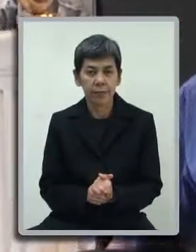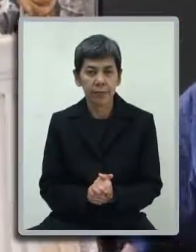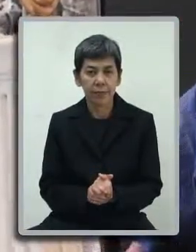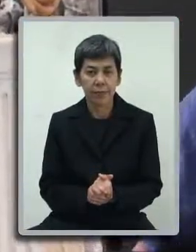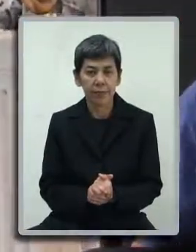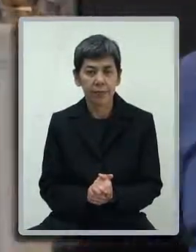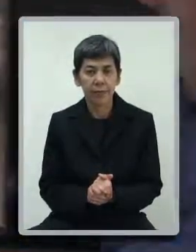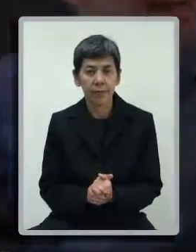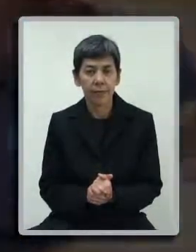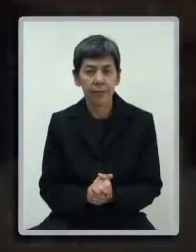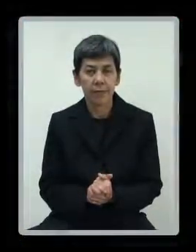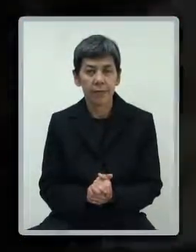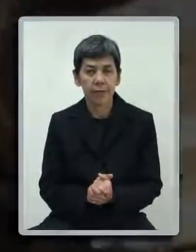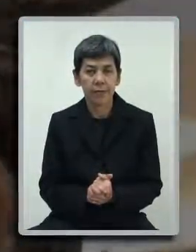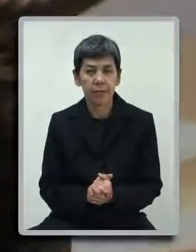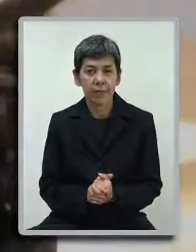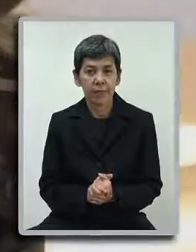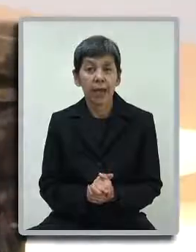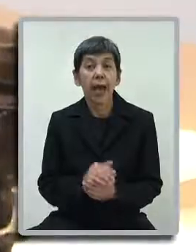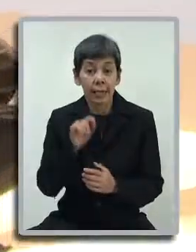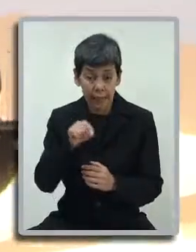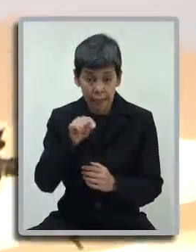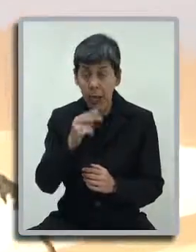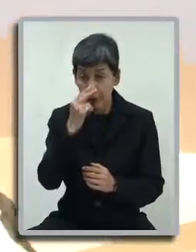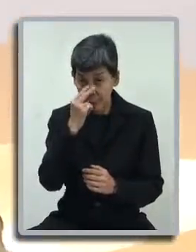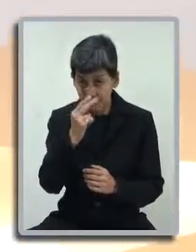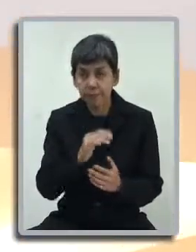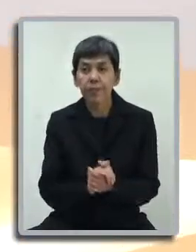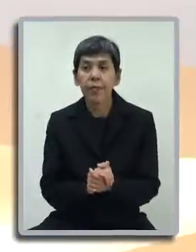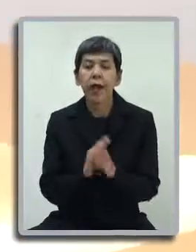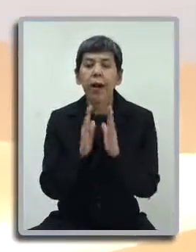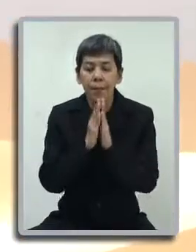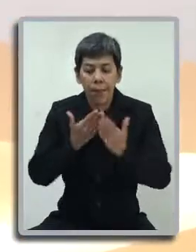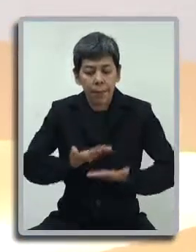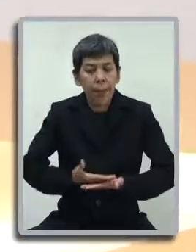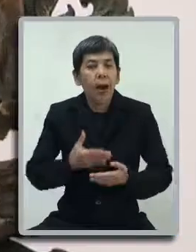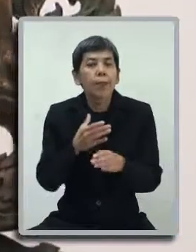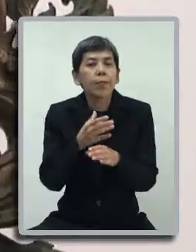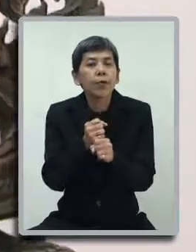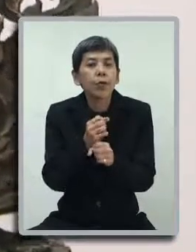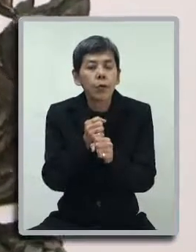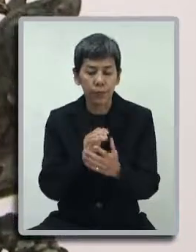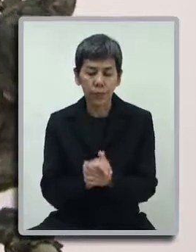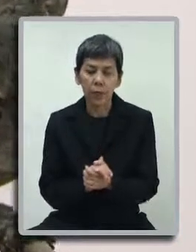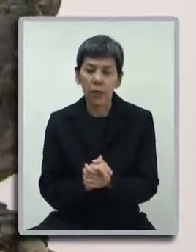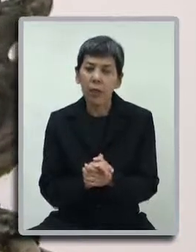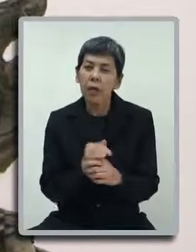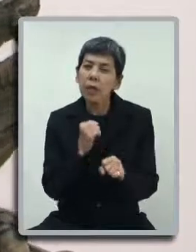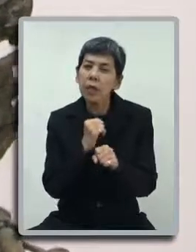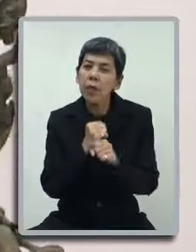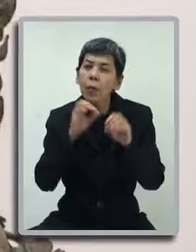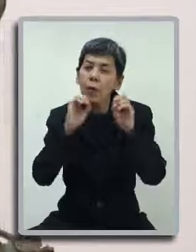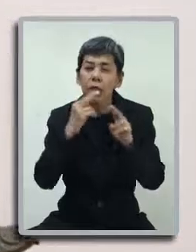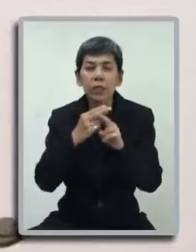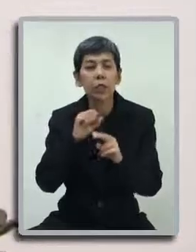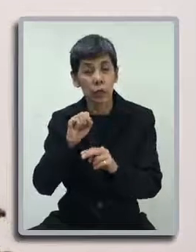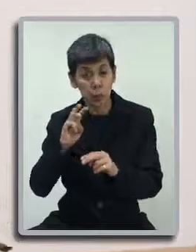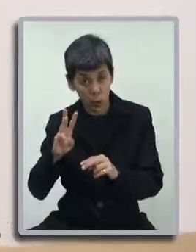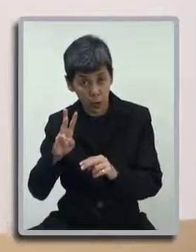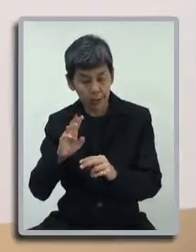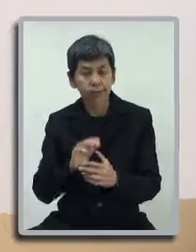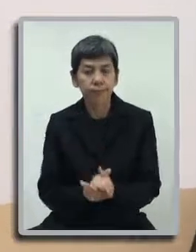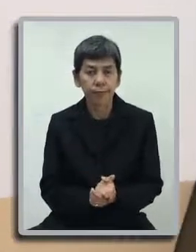จับแล้ว งานตรงด้านนี้นะครับพระพุทธวิชาหุ่นีเนี่ยนะฮะสร้างจัดทำโดยอาจารย์สุวั